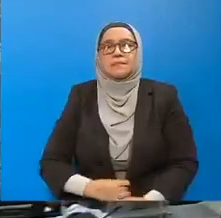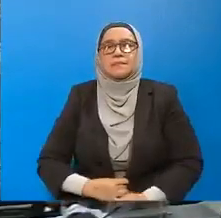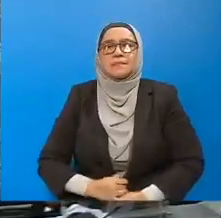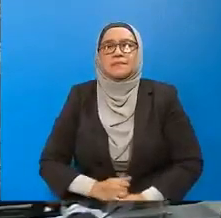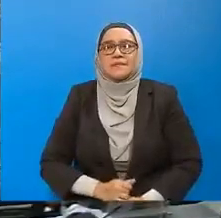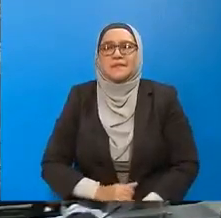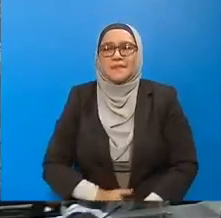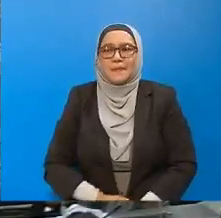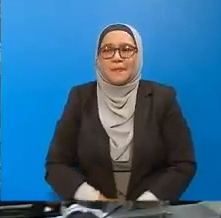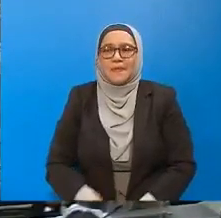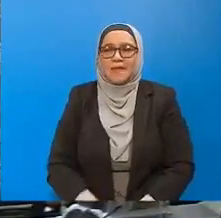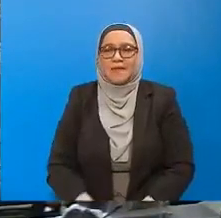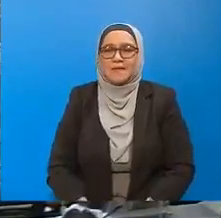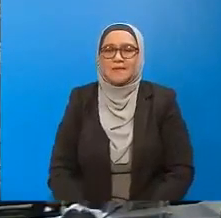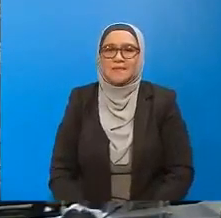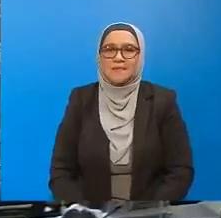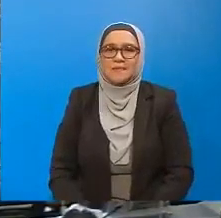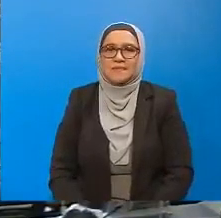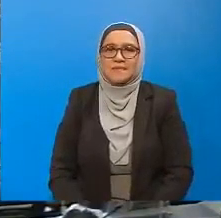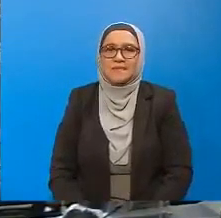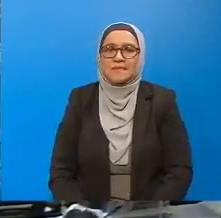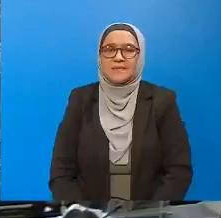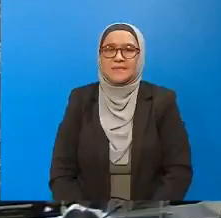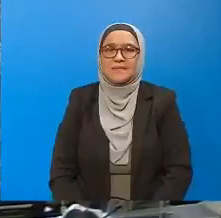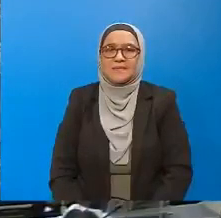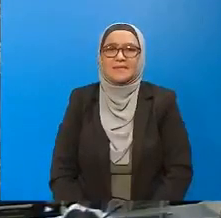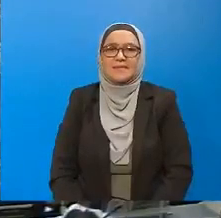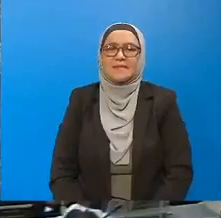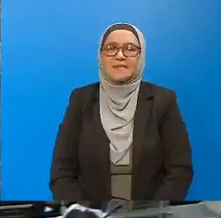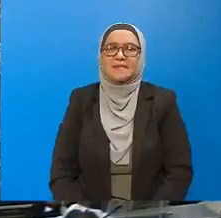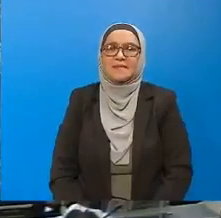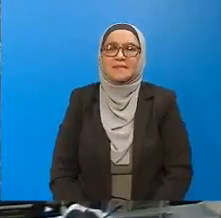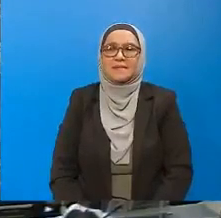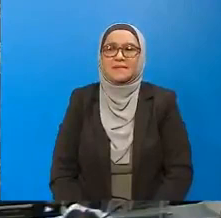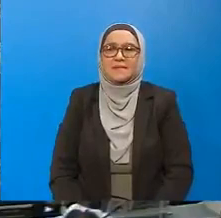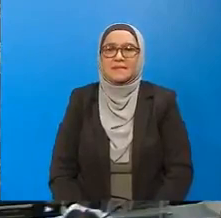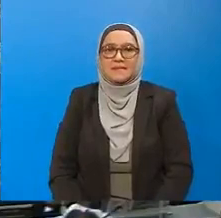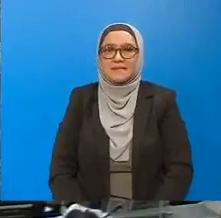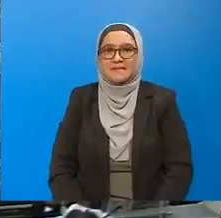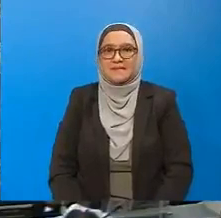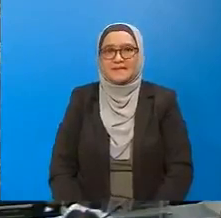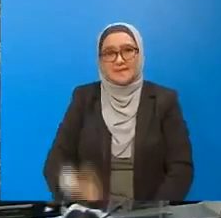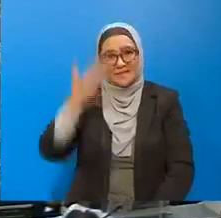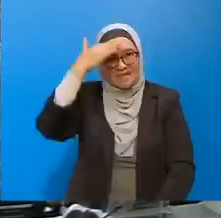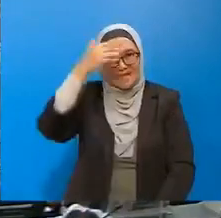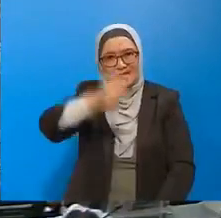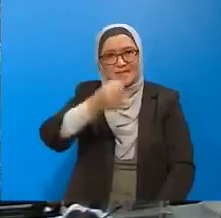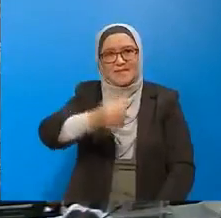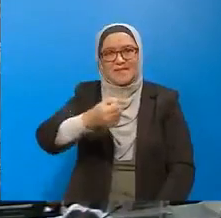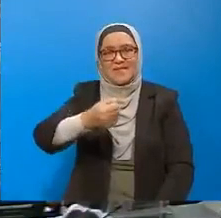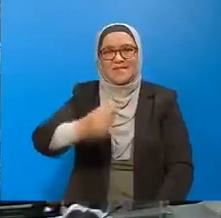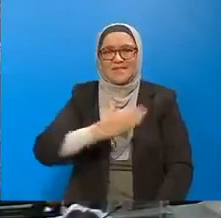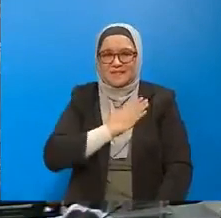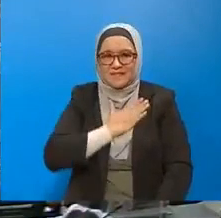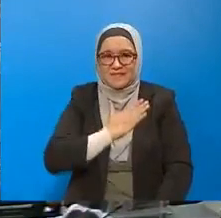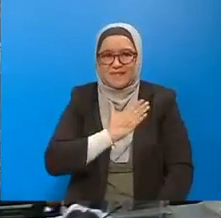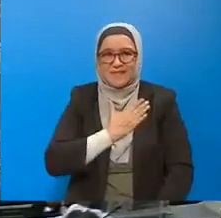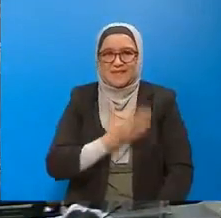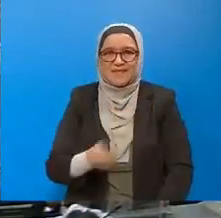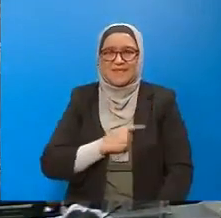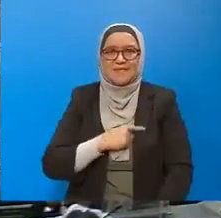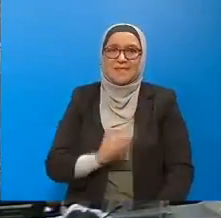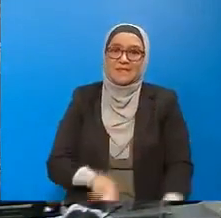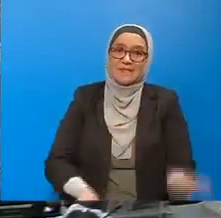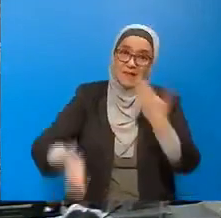memperkukuhkan asas-asas ekonomi negara melalui pelaksanaan dasar-dasar perdagangan dan pelaburan yang terbuka,